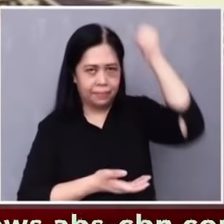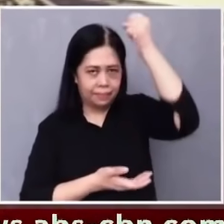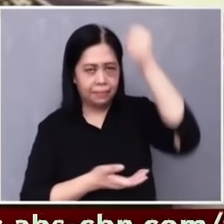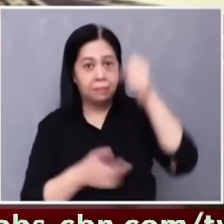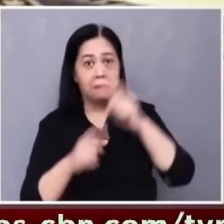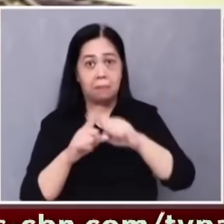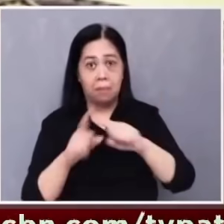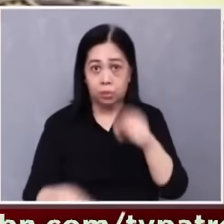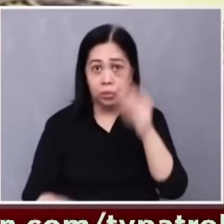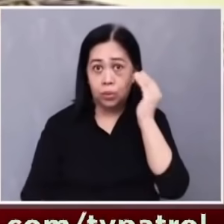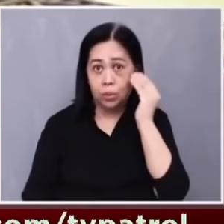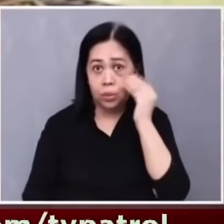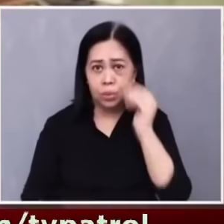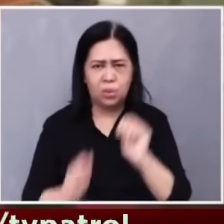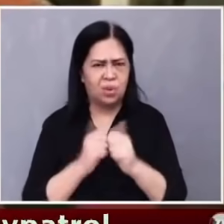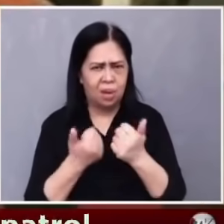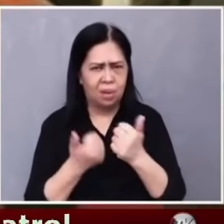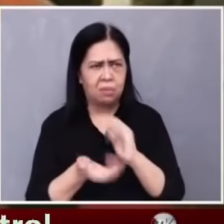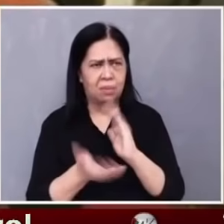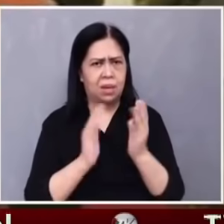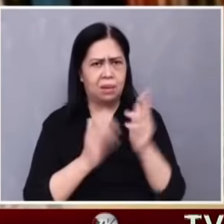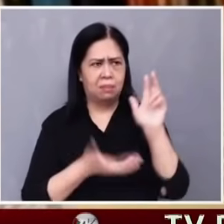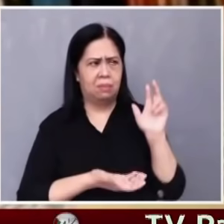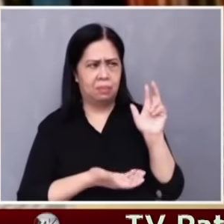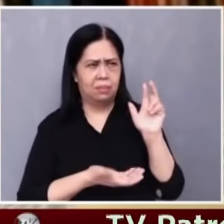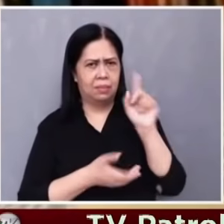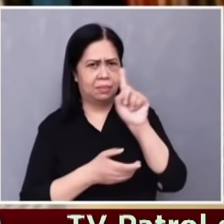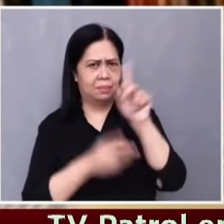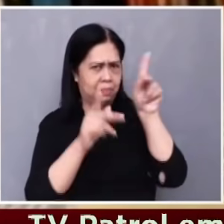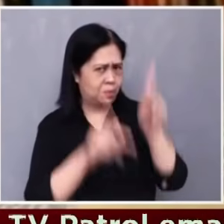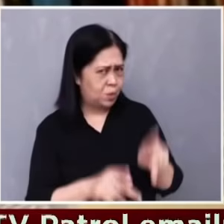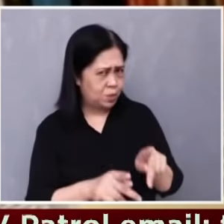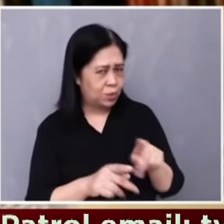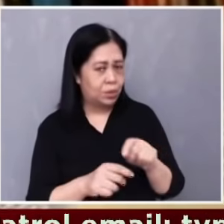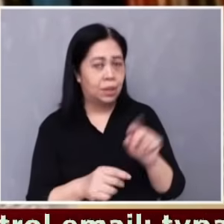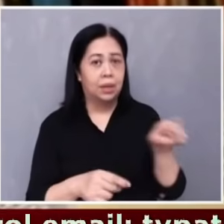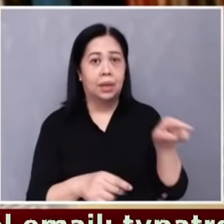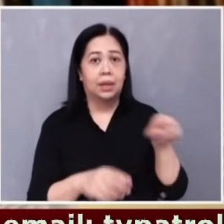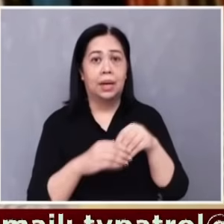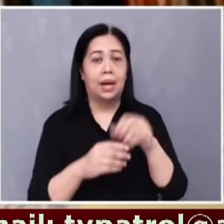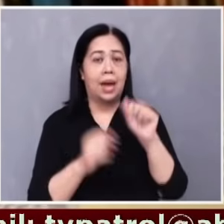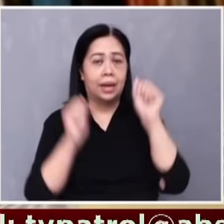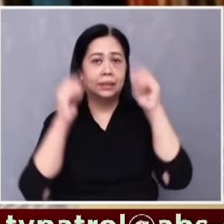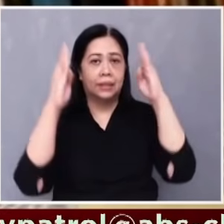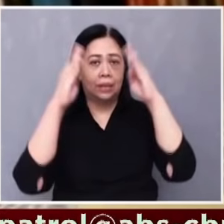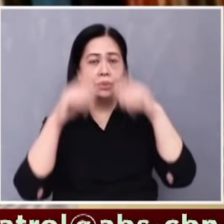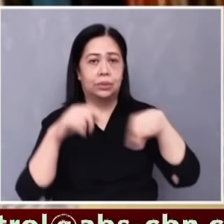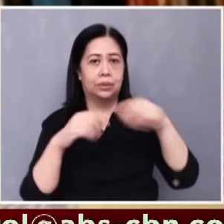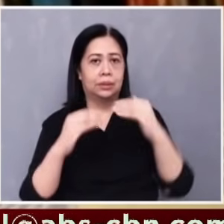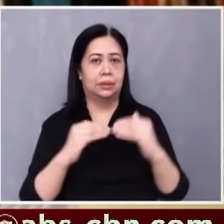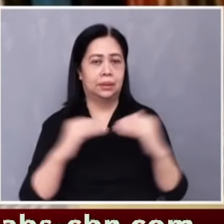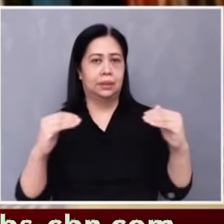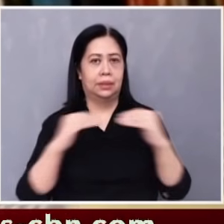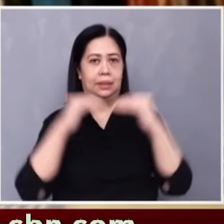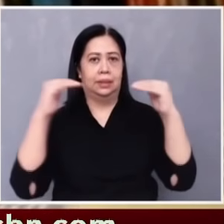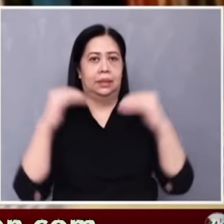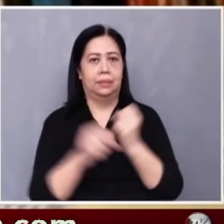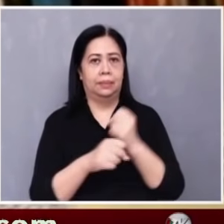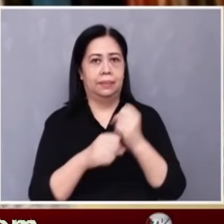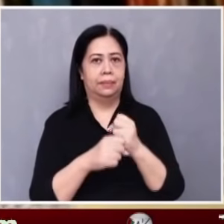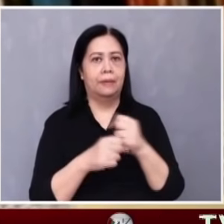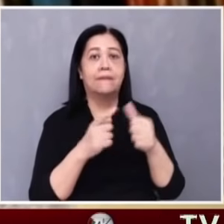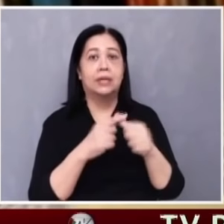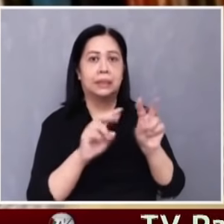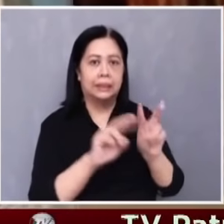ba kung paano nagiging santo ang isang tao? Yung sa archdiocesan stage, magawa ng investigation